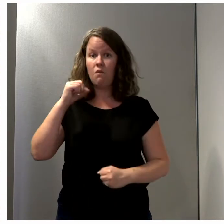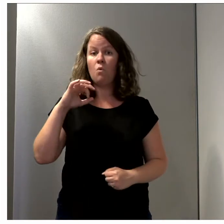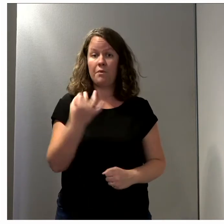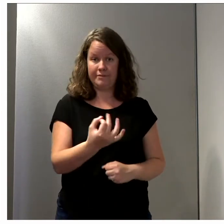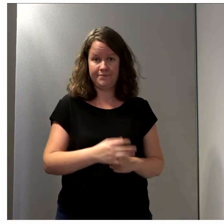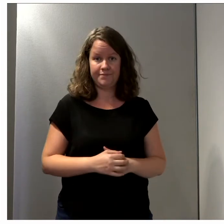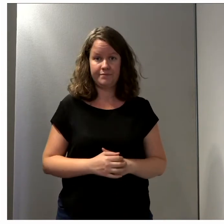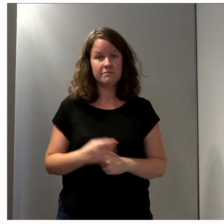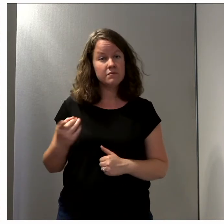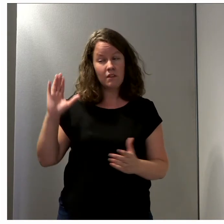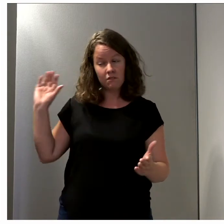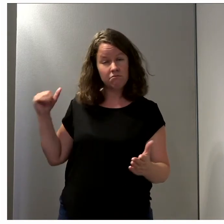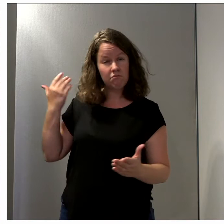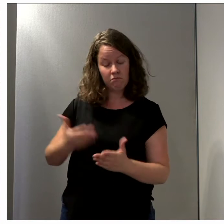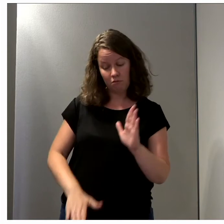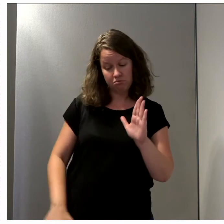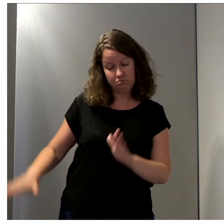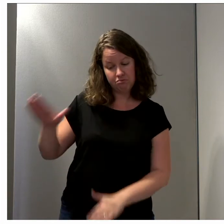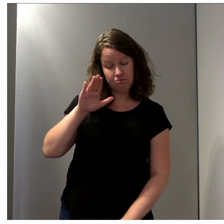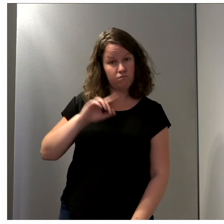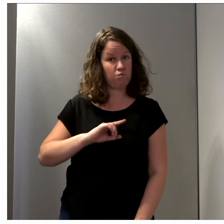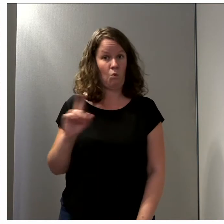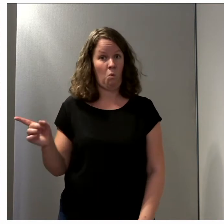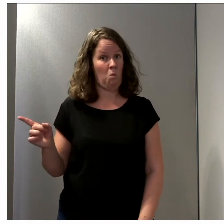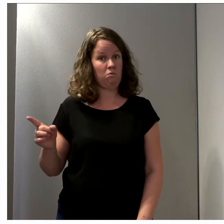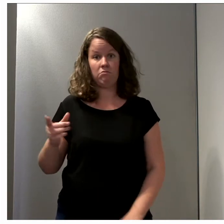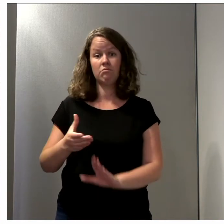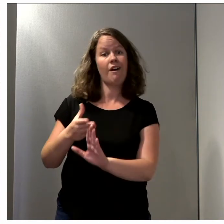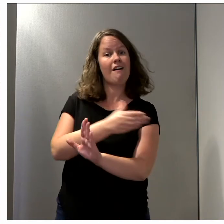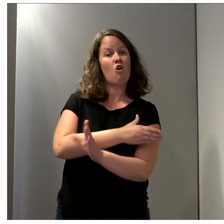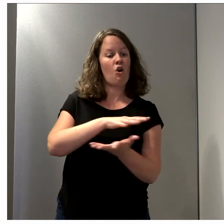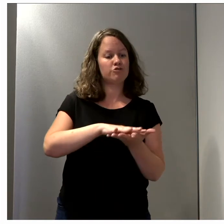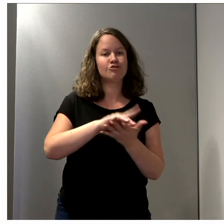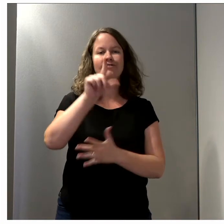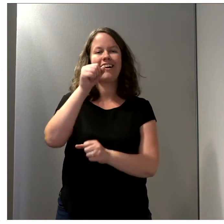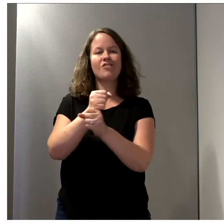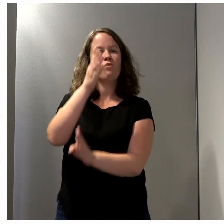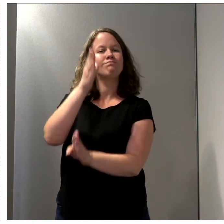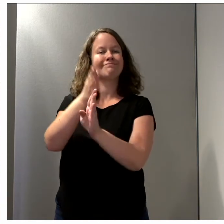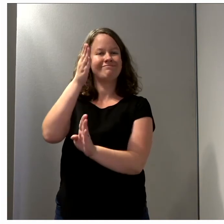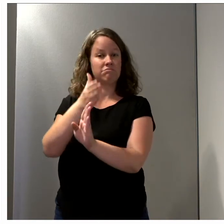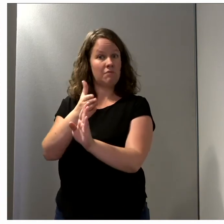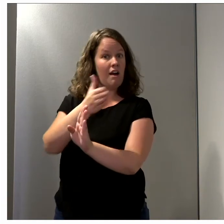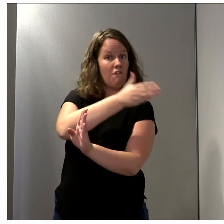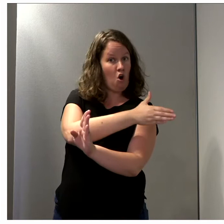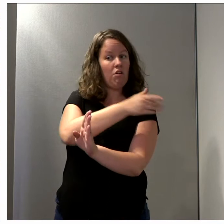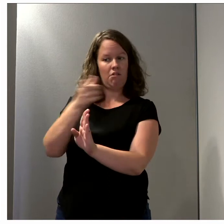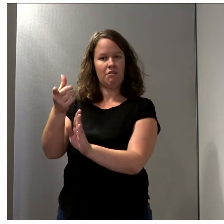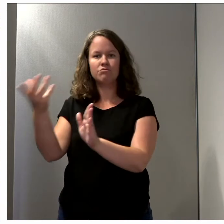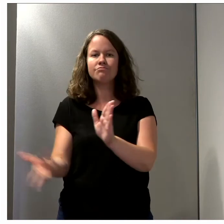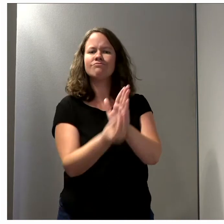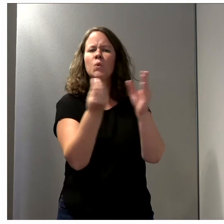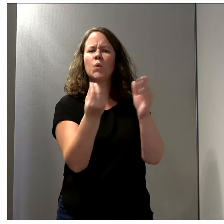n'a pas toujours été le cas pour Yvan, parce qu'avant ses 20 ans, il était accueilli dans un institut